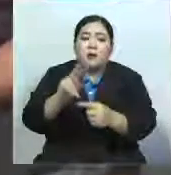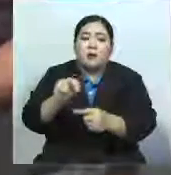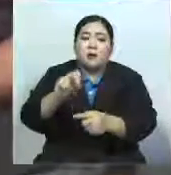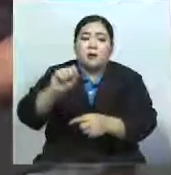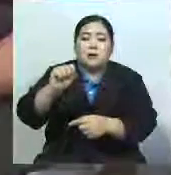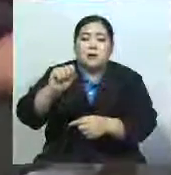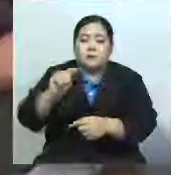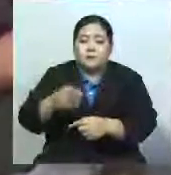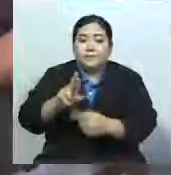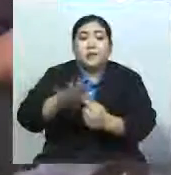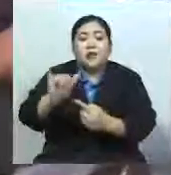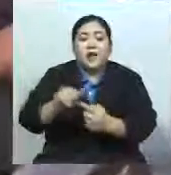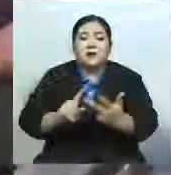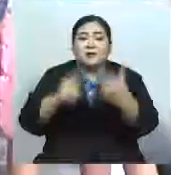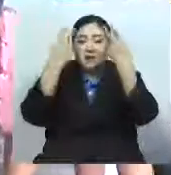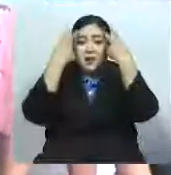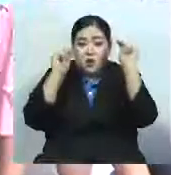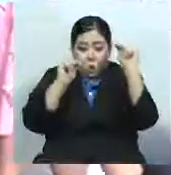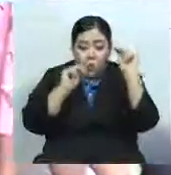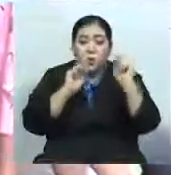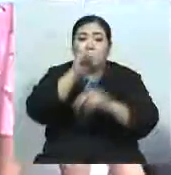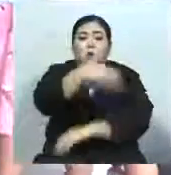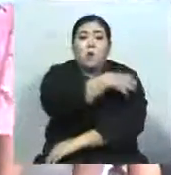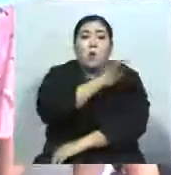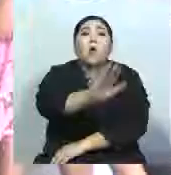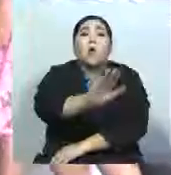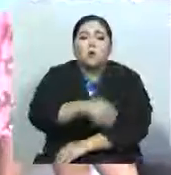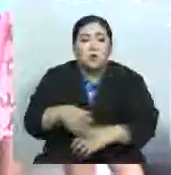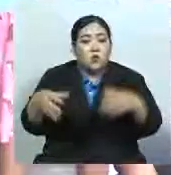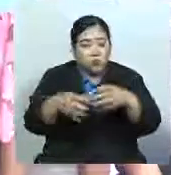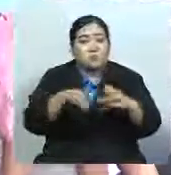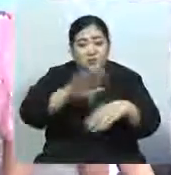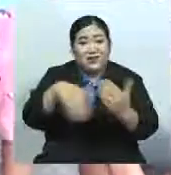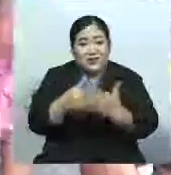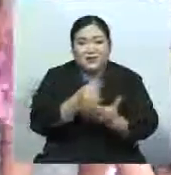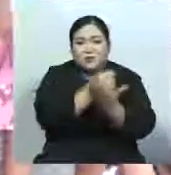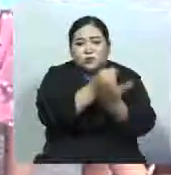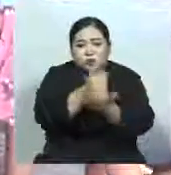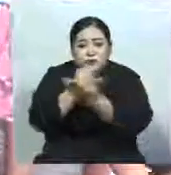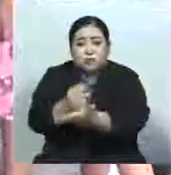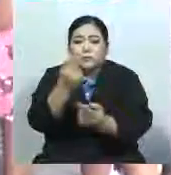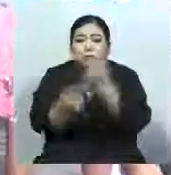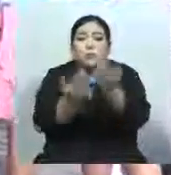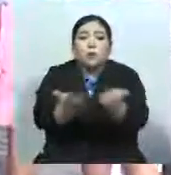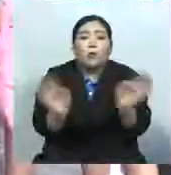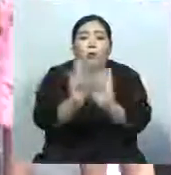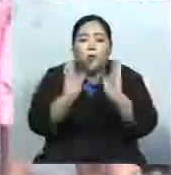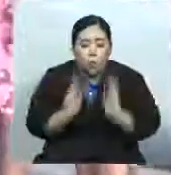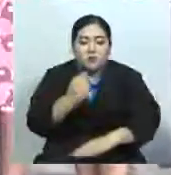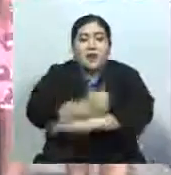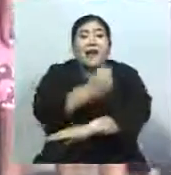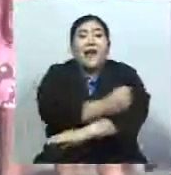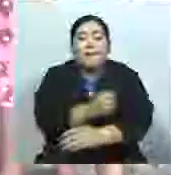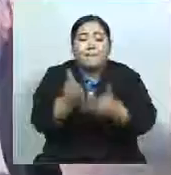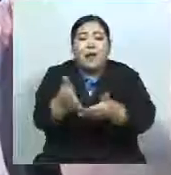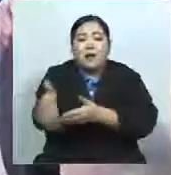ภ.ละหานทรายและนายกเทศมนตรีตำบลสำโรงใหม่อำเภอละหานทรายลงพื้นที่ตำบลสำโรงใหม่ไปเยี่ยมครอบครัวของแรงงานประมงชาวไท